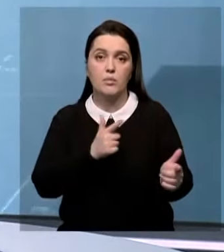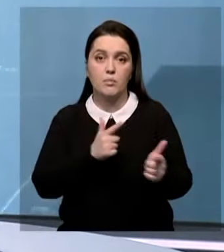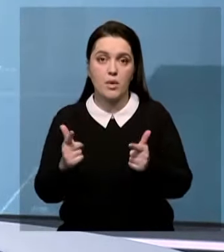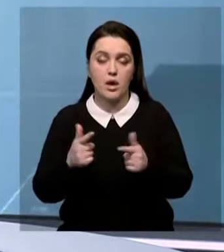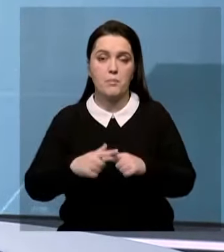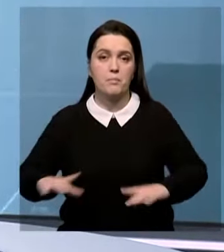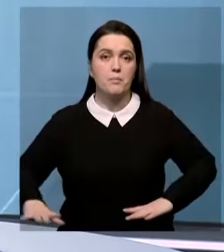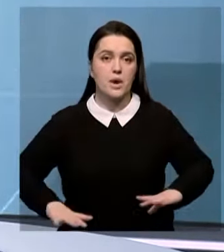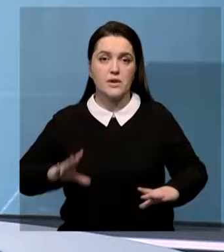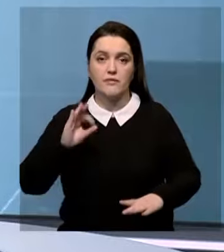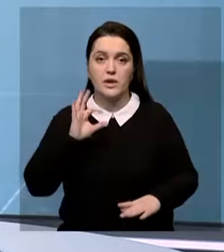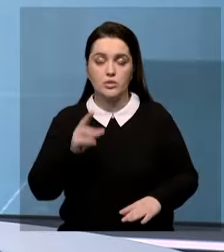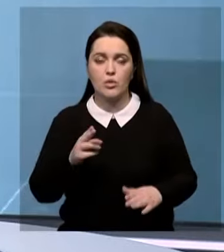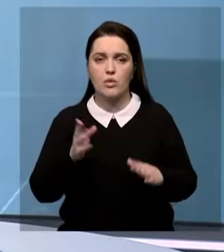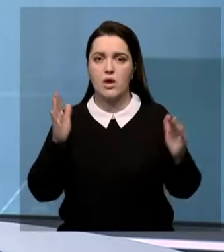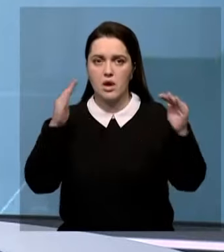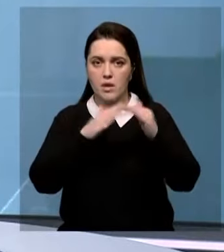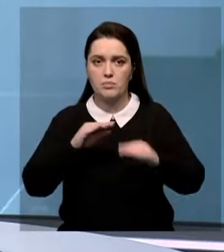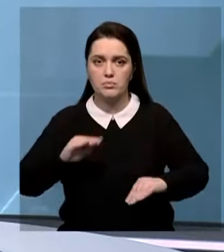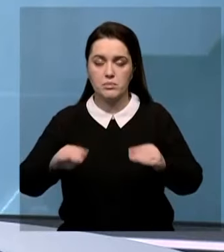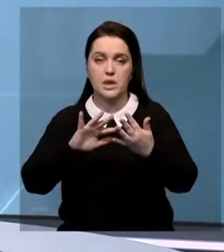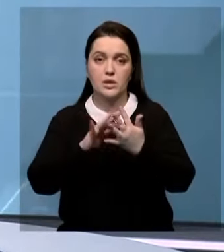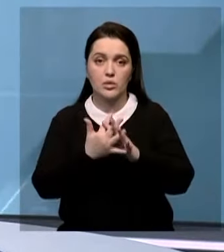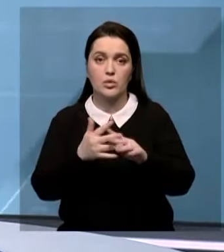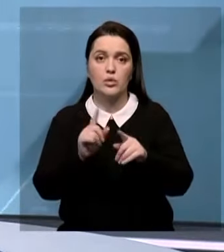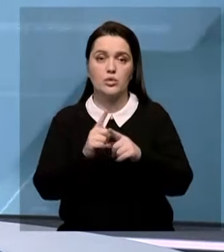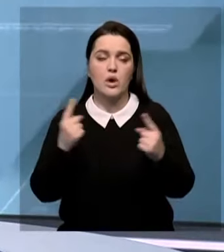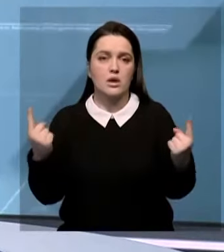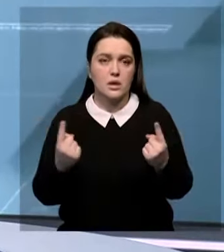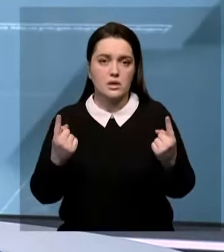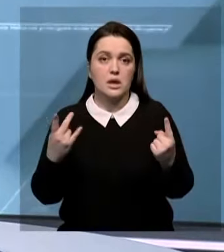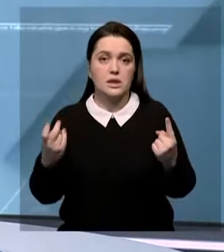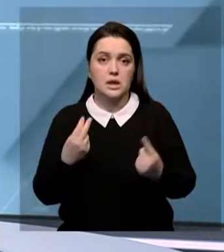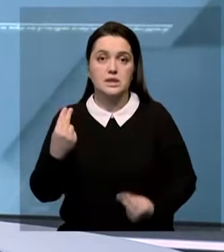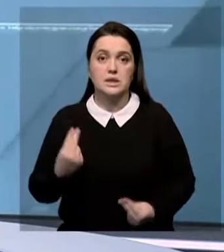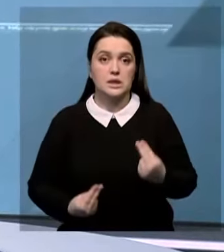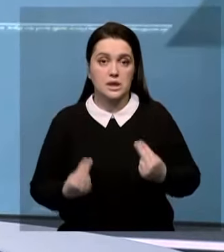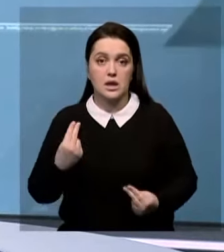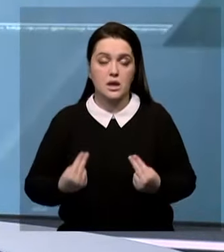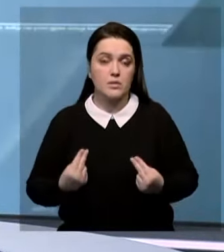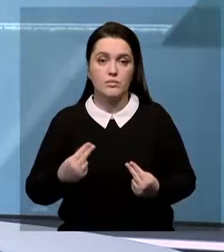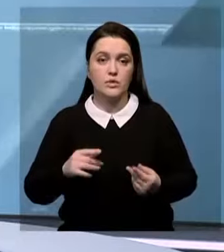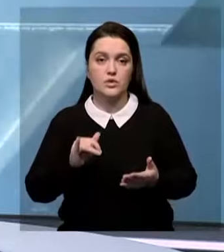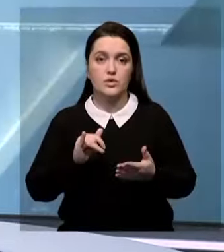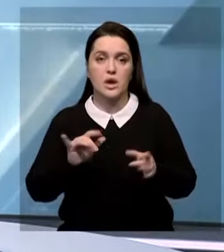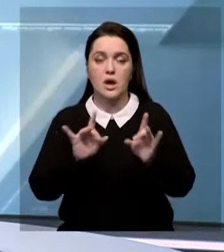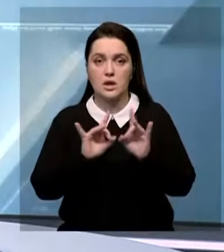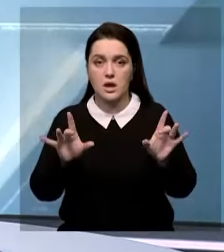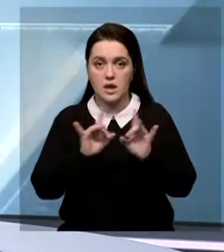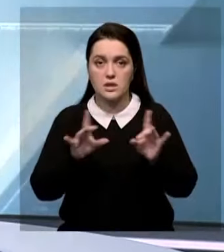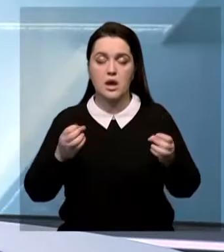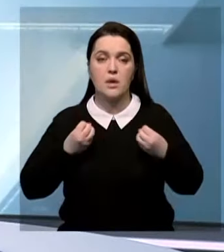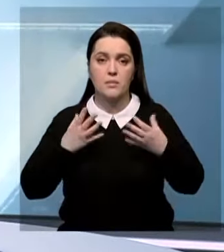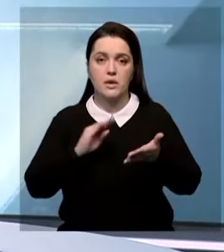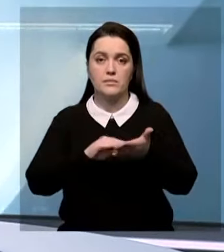подготовили Восточный базар и Большой этноаул. Не обошлось и без традиционных национальных игр. Как отметили торжество весеннего равноденствия